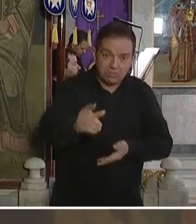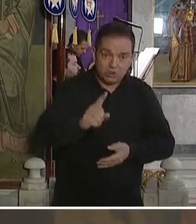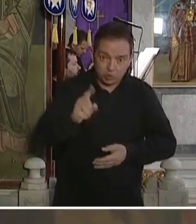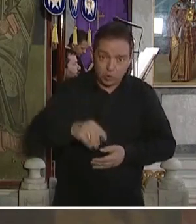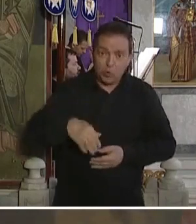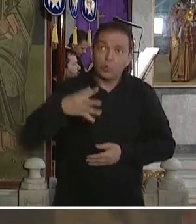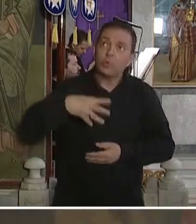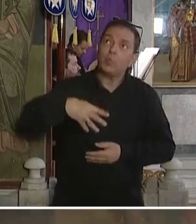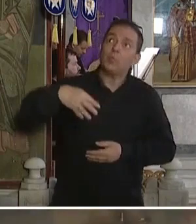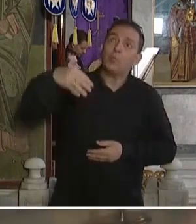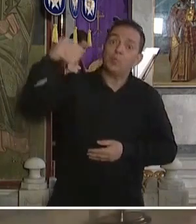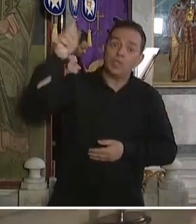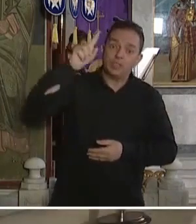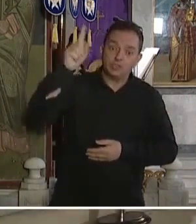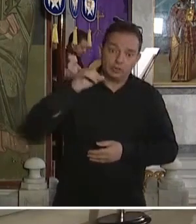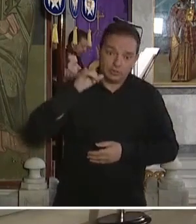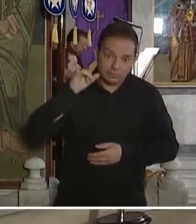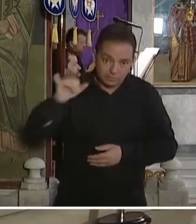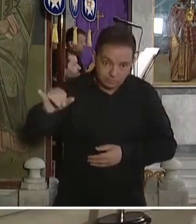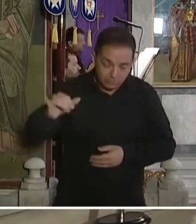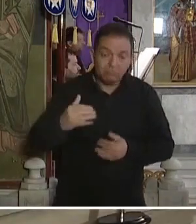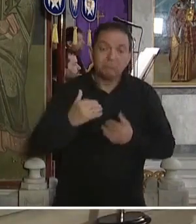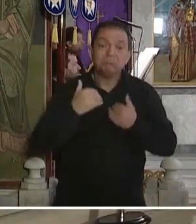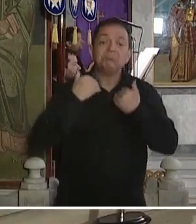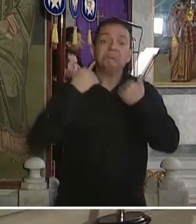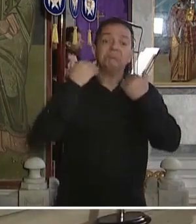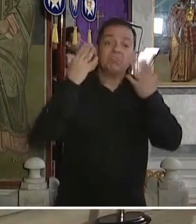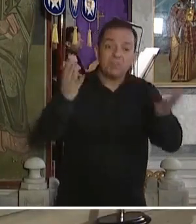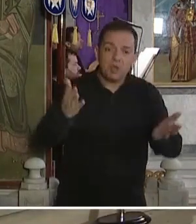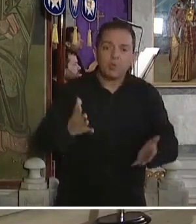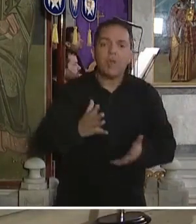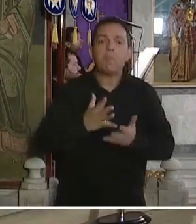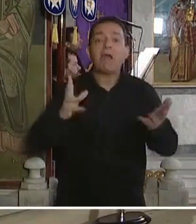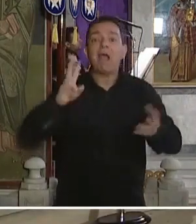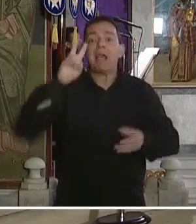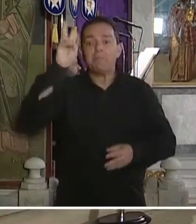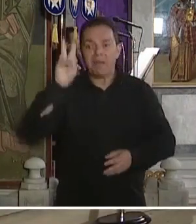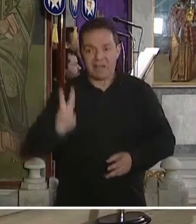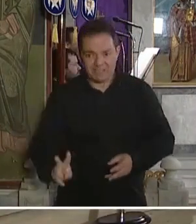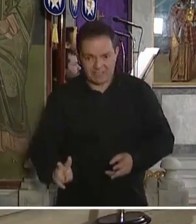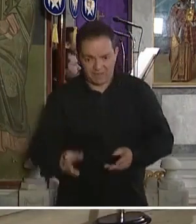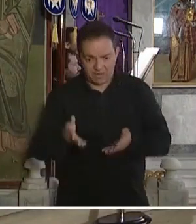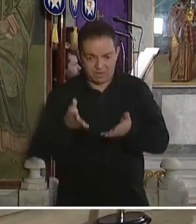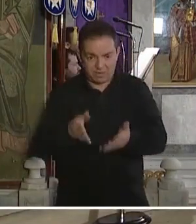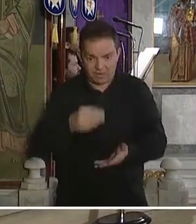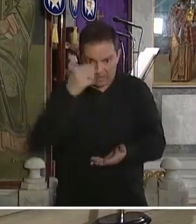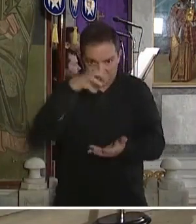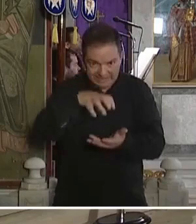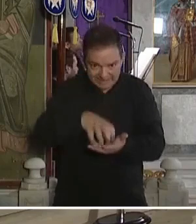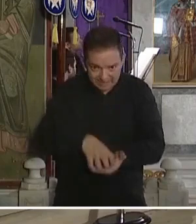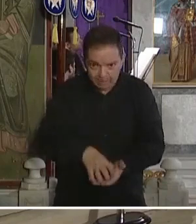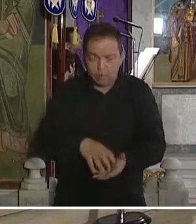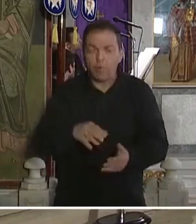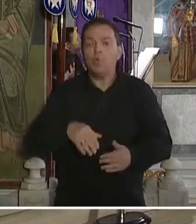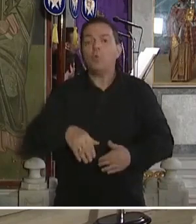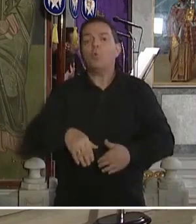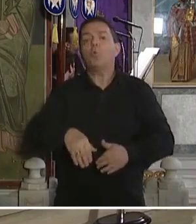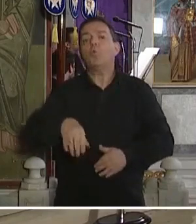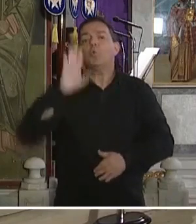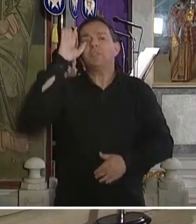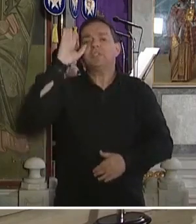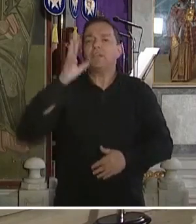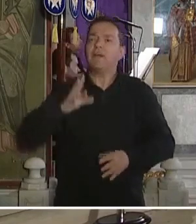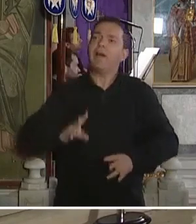άλλη. Δεν μπορεί να κάνει ούτε Μεγάλη Παρασκευή σωστά στην Εκκλησία, ούτε να ζήσει